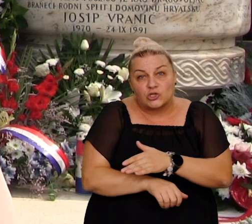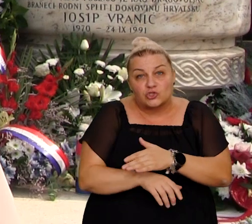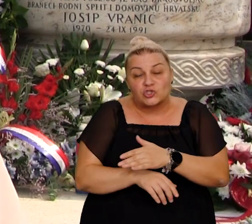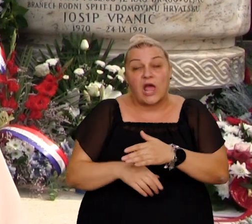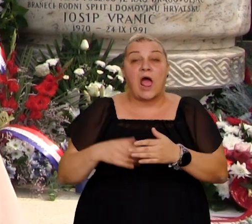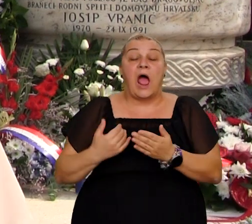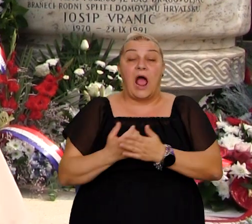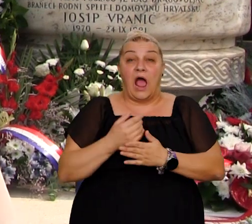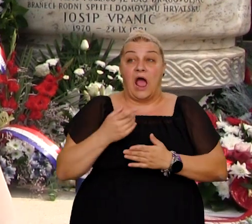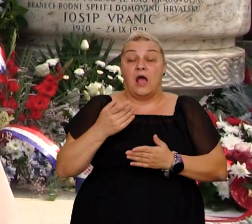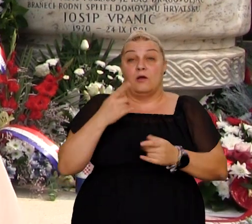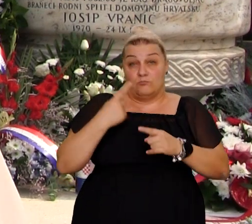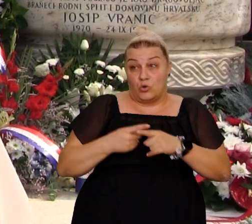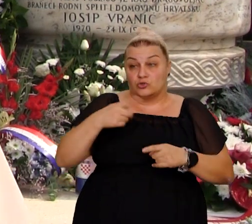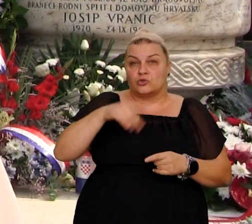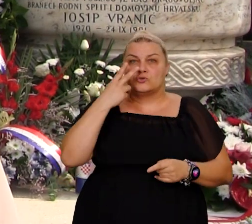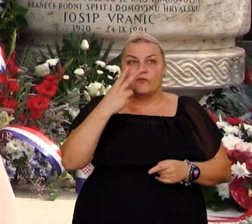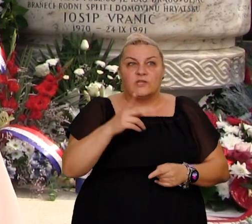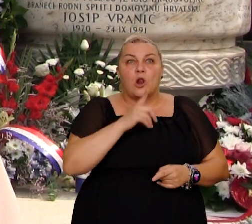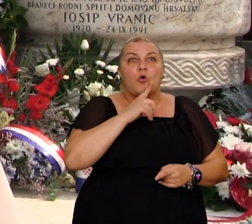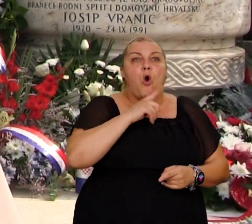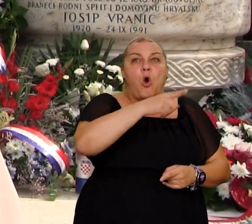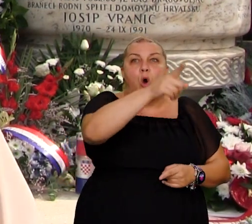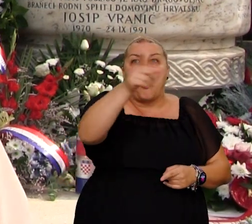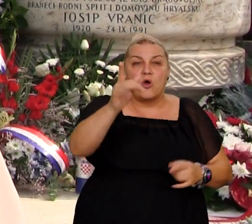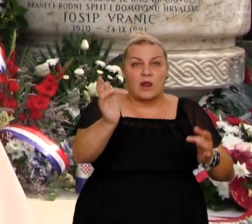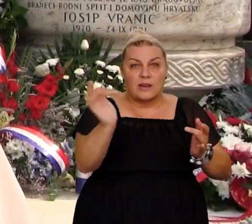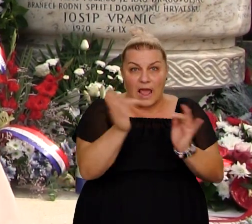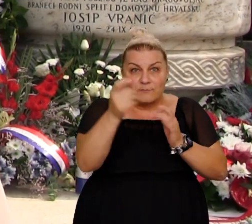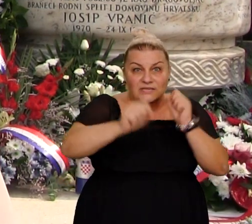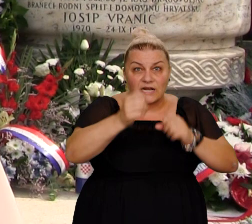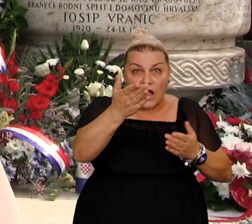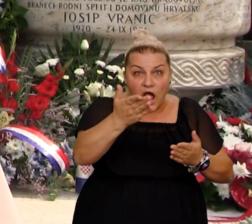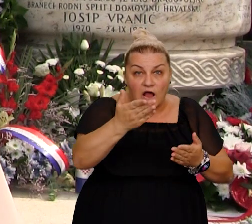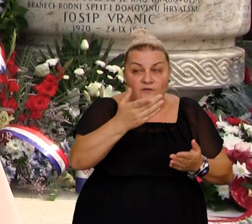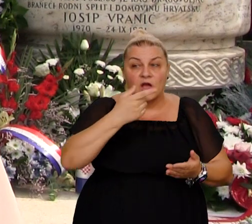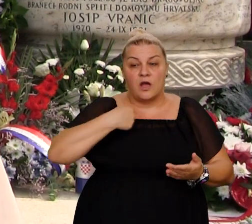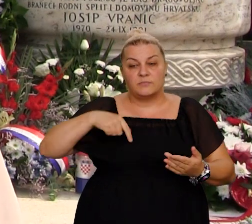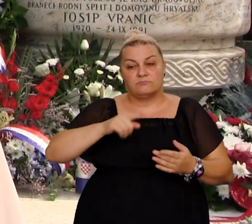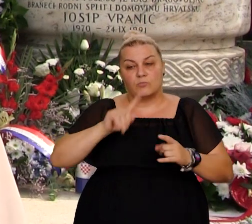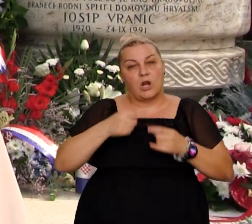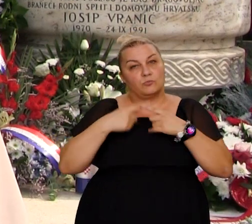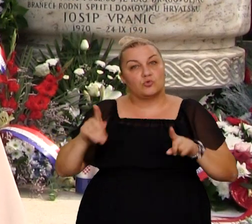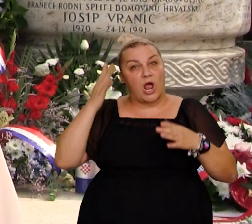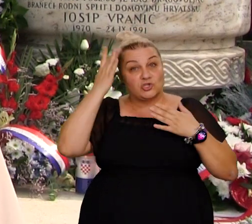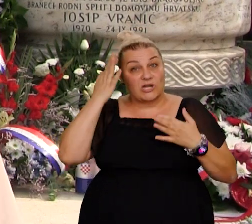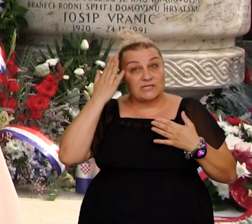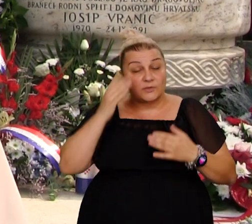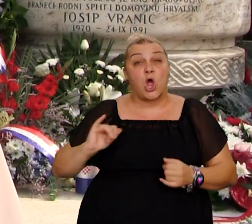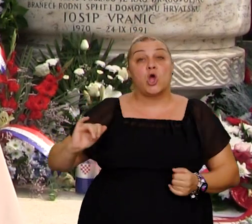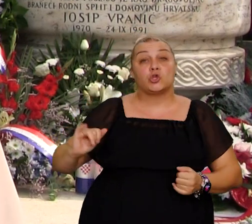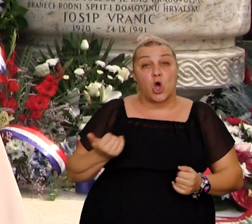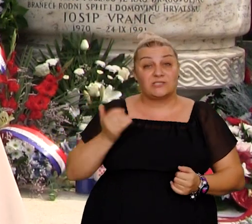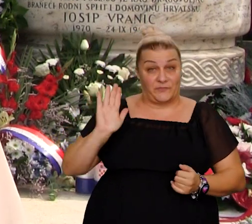skloništa, a kad se onda vidjelo protiv koga ratujemo, koje je s druge strane, i onda su ljudi počeli drugačije razmišljati. Tako